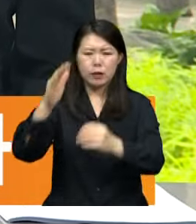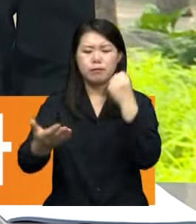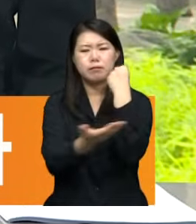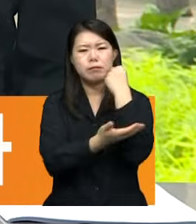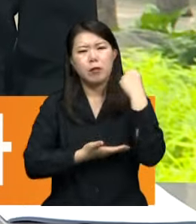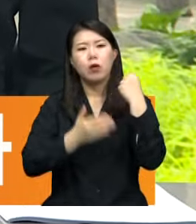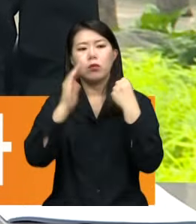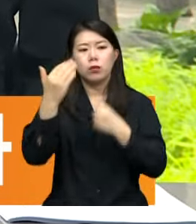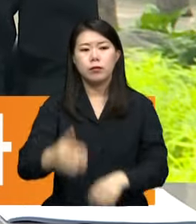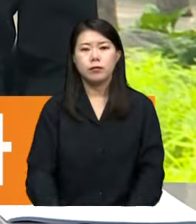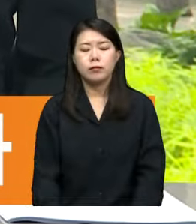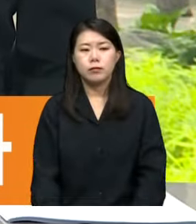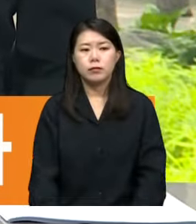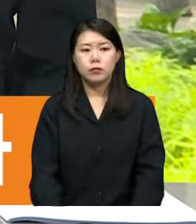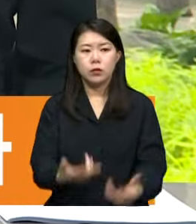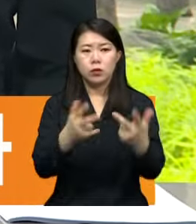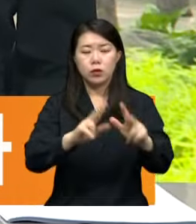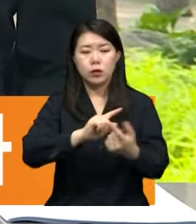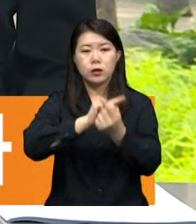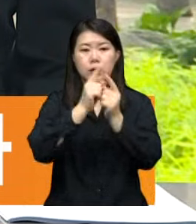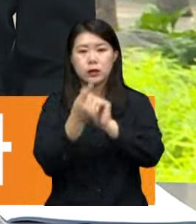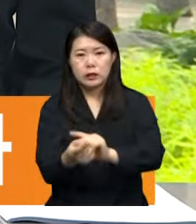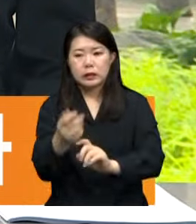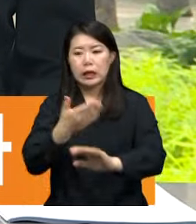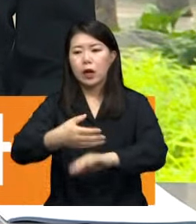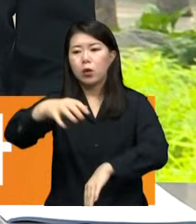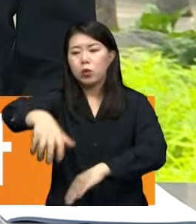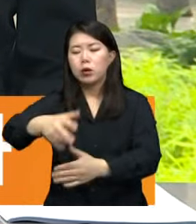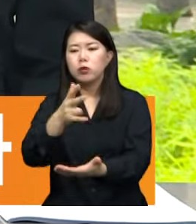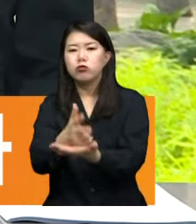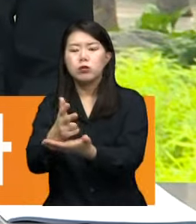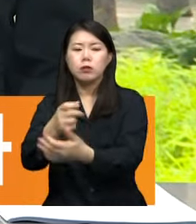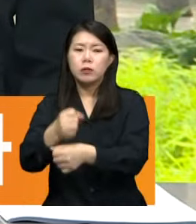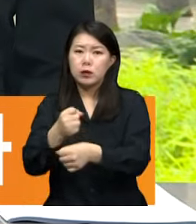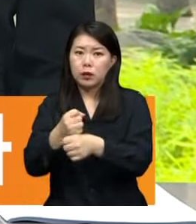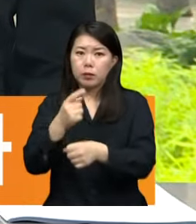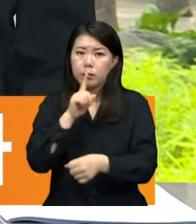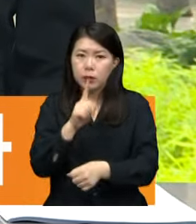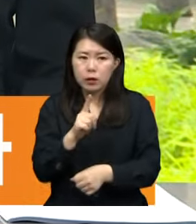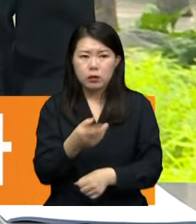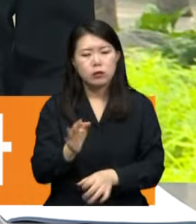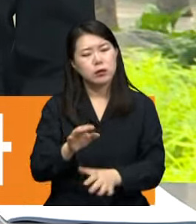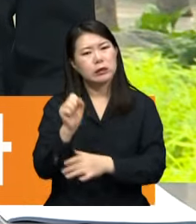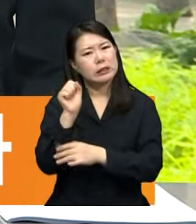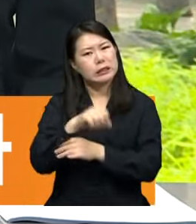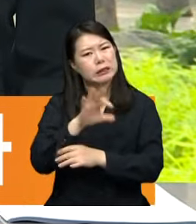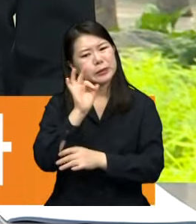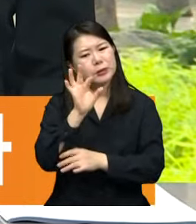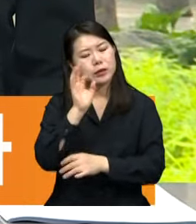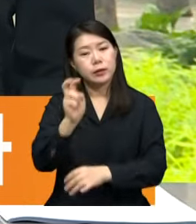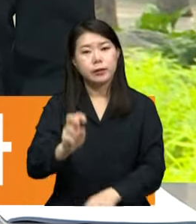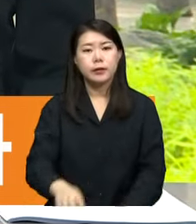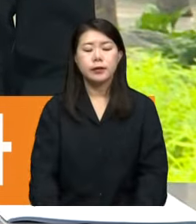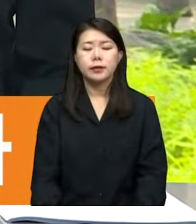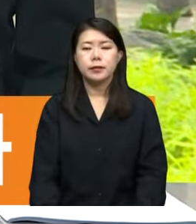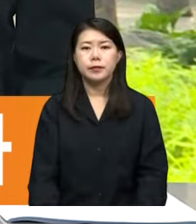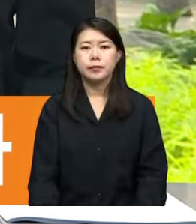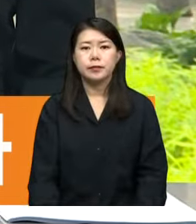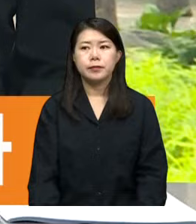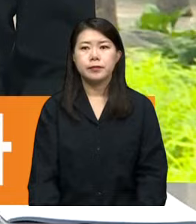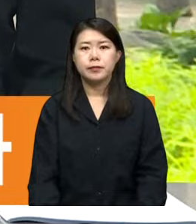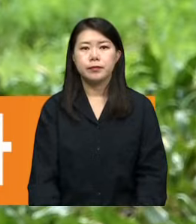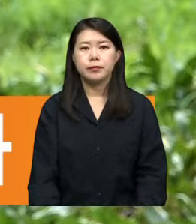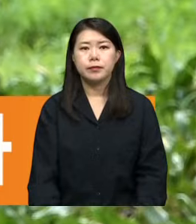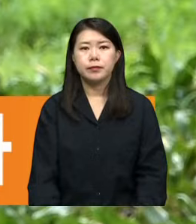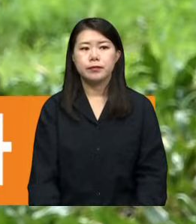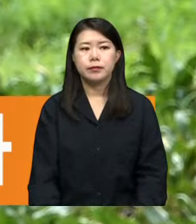놓였습니다 공원 대신 다른 곳에 주차장을 만들자는 제한도 있었지만 수용되는 어려워 보입니다 보도의 이재용